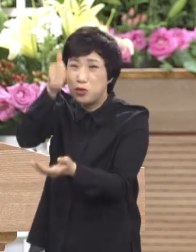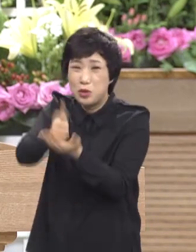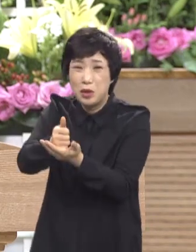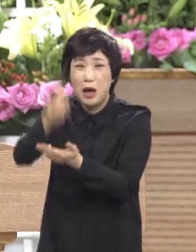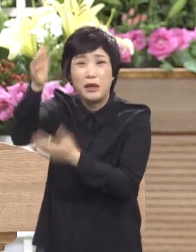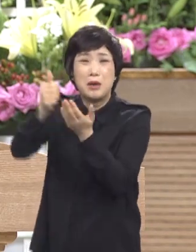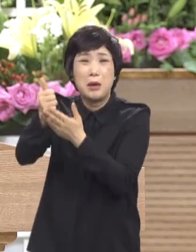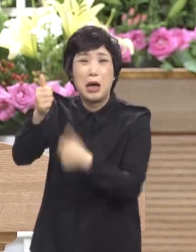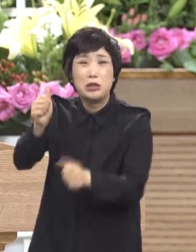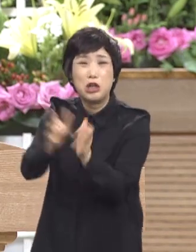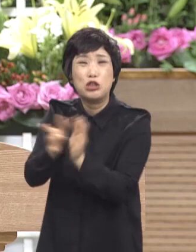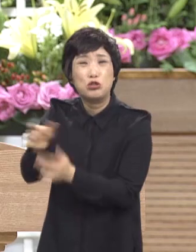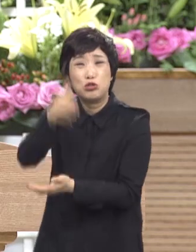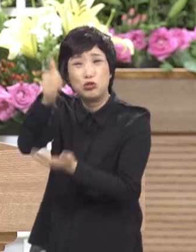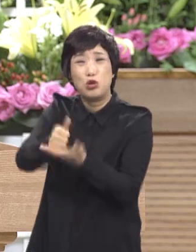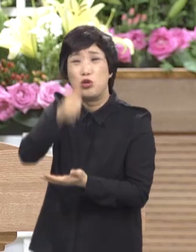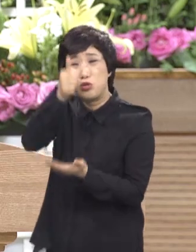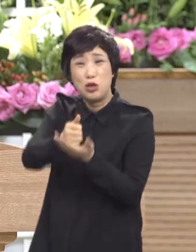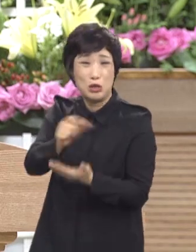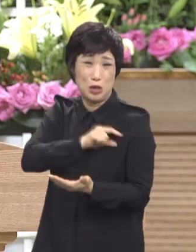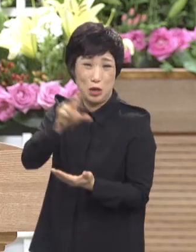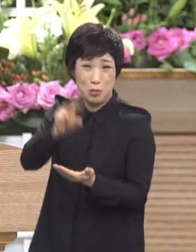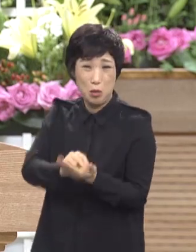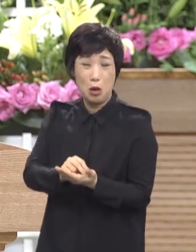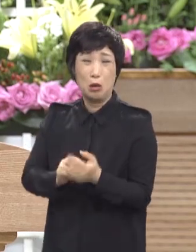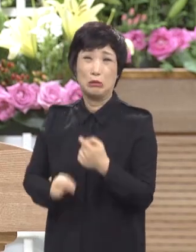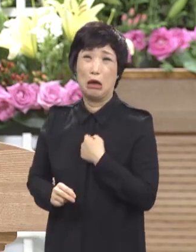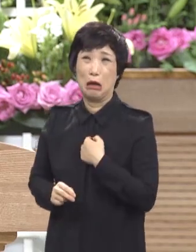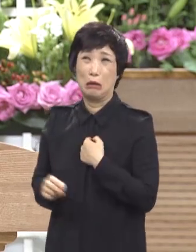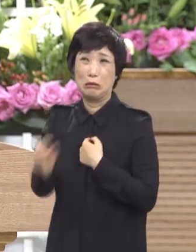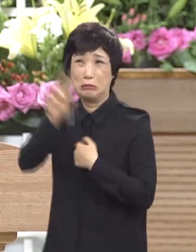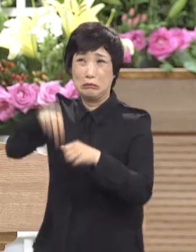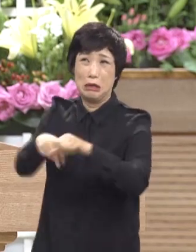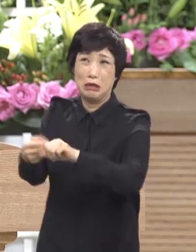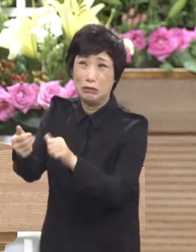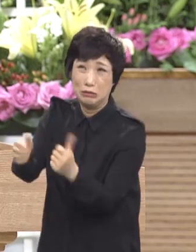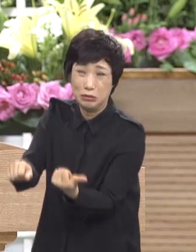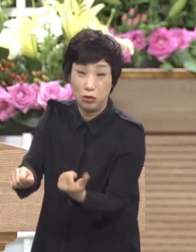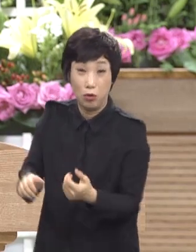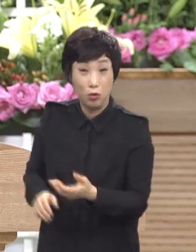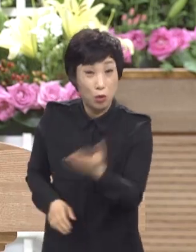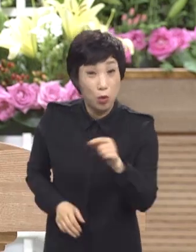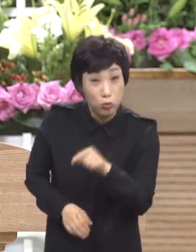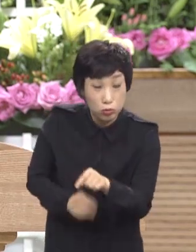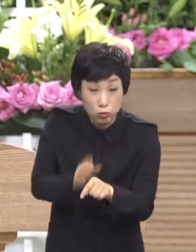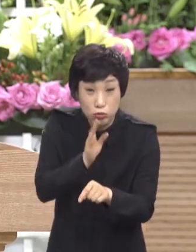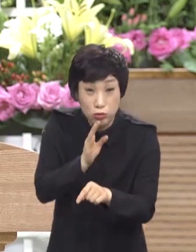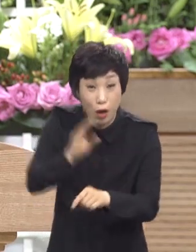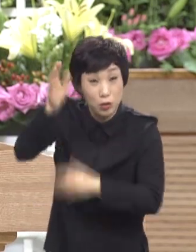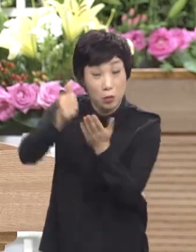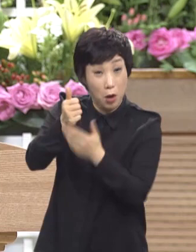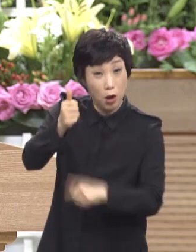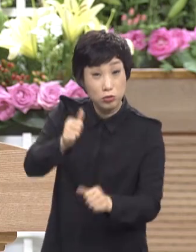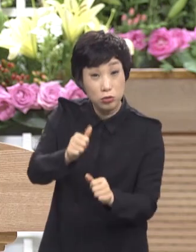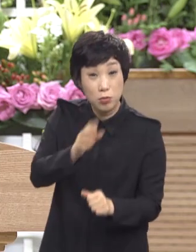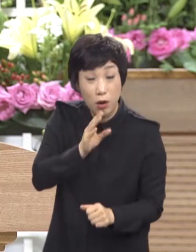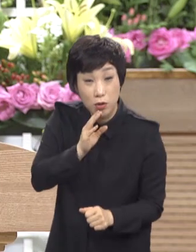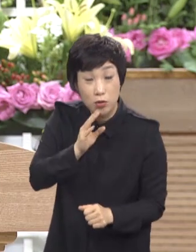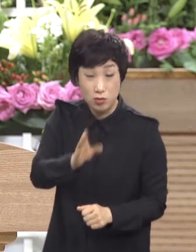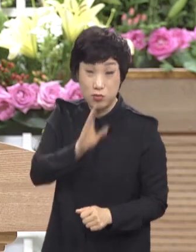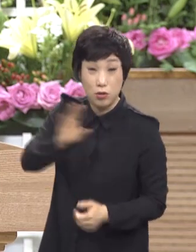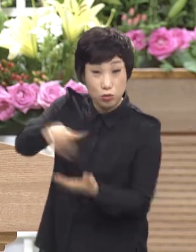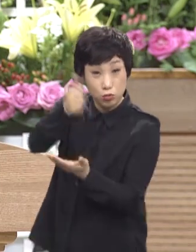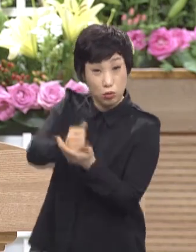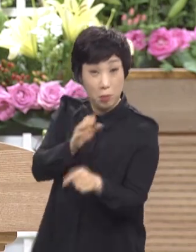아들 그리스도라는 이 제목으로 하나님의 아들과 그리스도가 실제 하나님의 아들과 실제